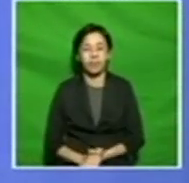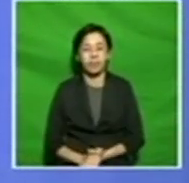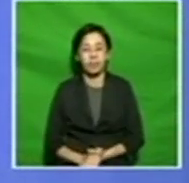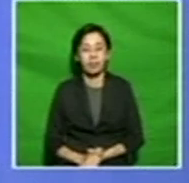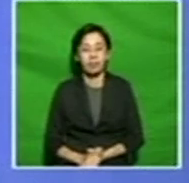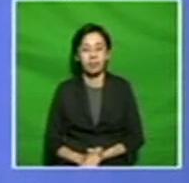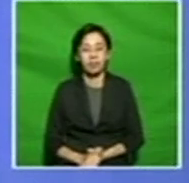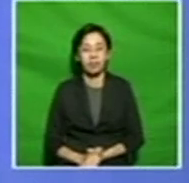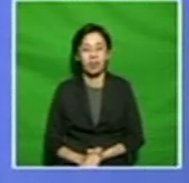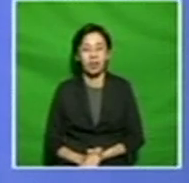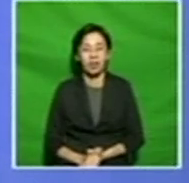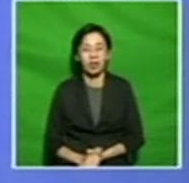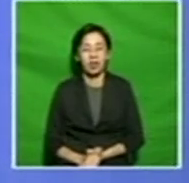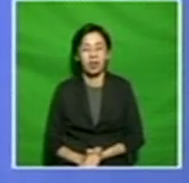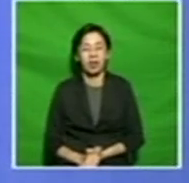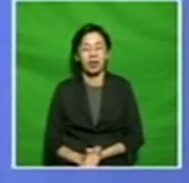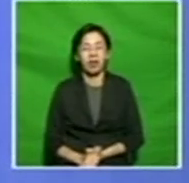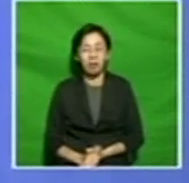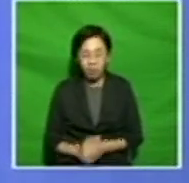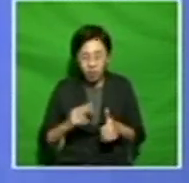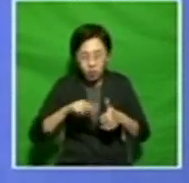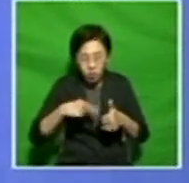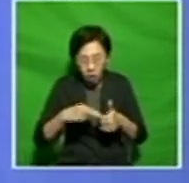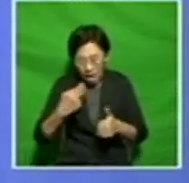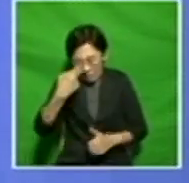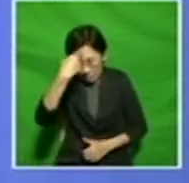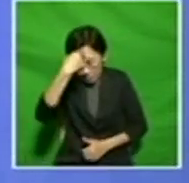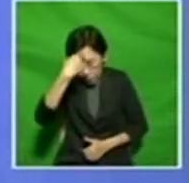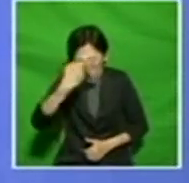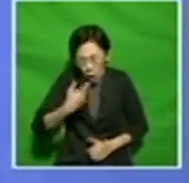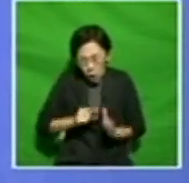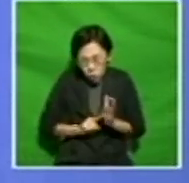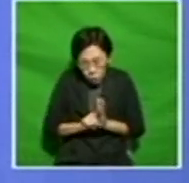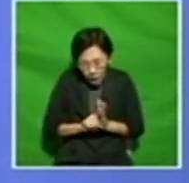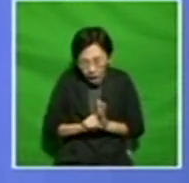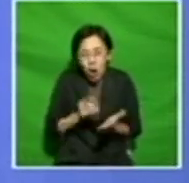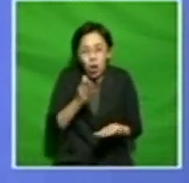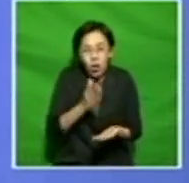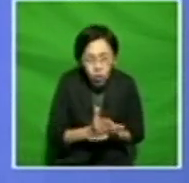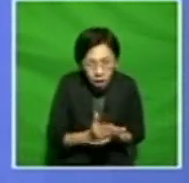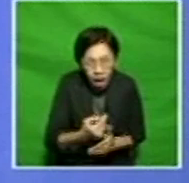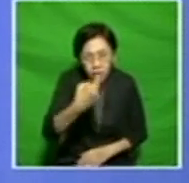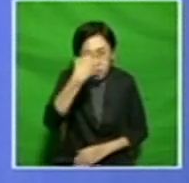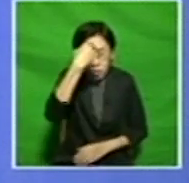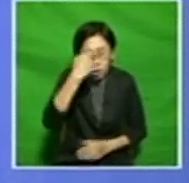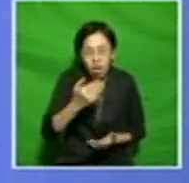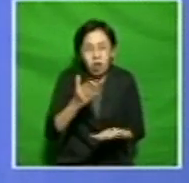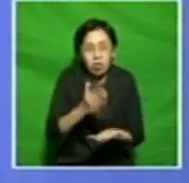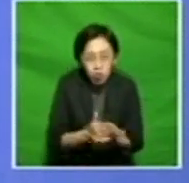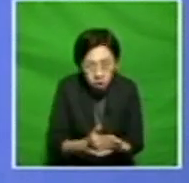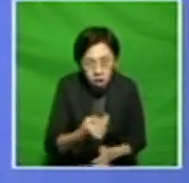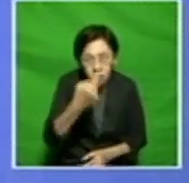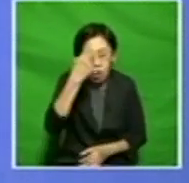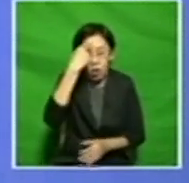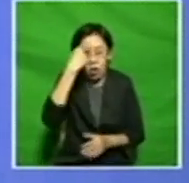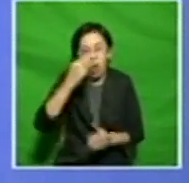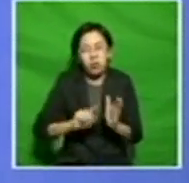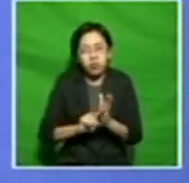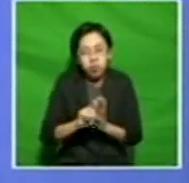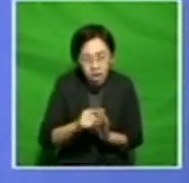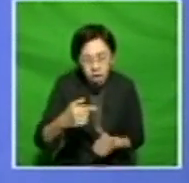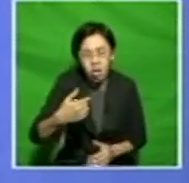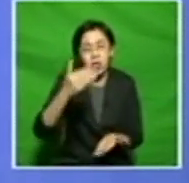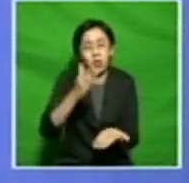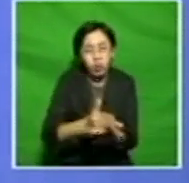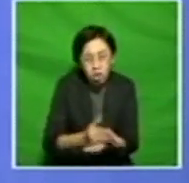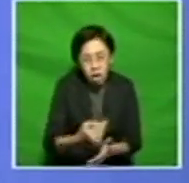ญกับการตรวจอุณหภูมิไปตลอดทางอาจจะหลายด่านทุกจังหวัดที่ข้ามไปท่านจะต้